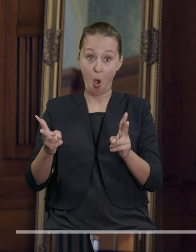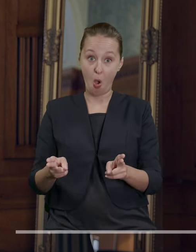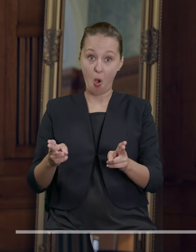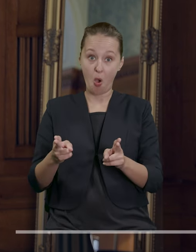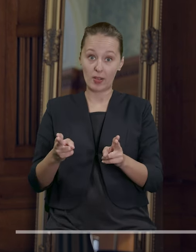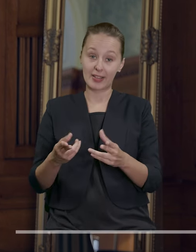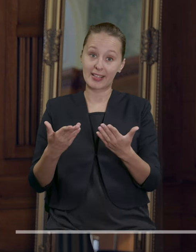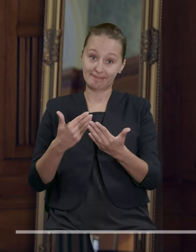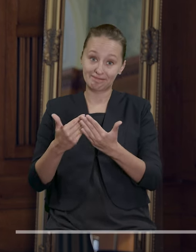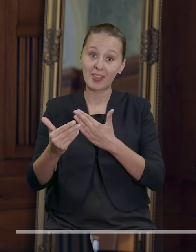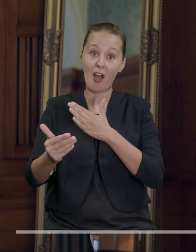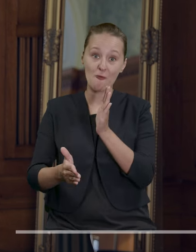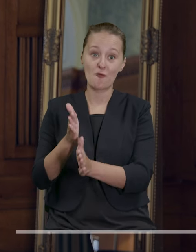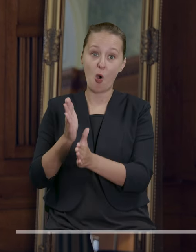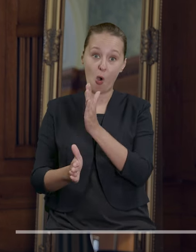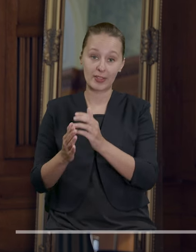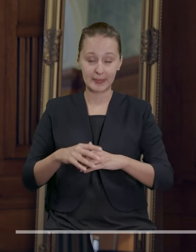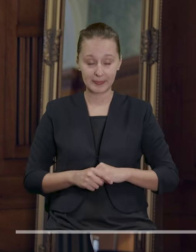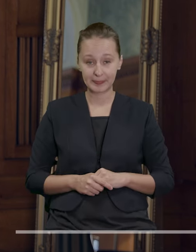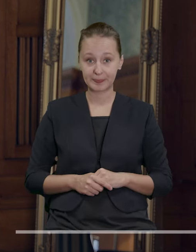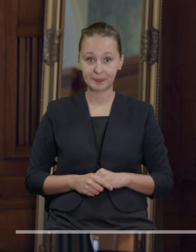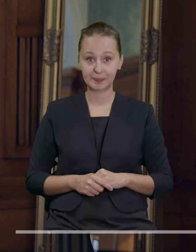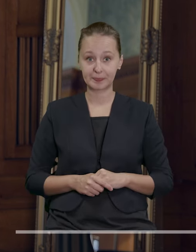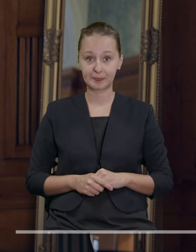czasie trwającej przecież wojny.